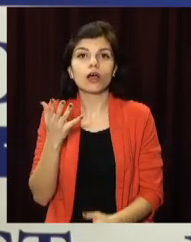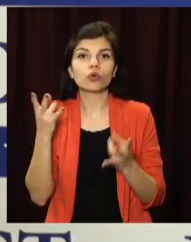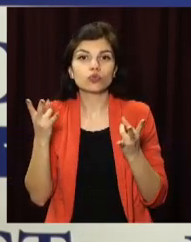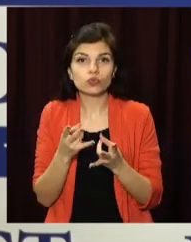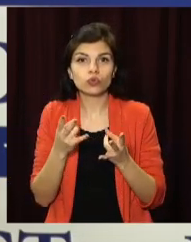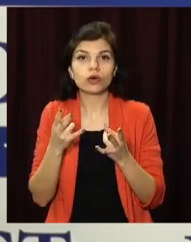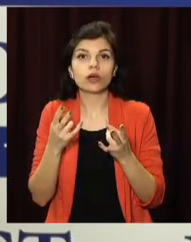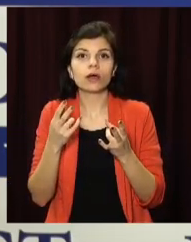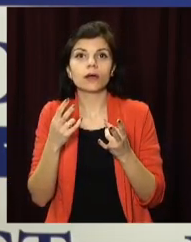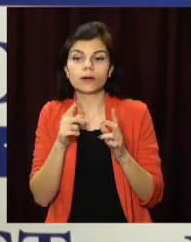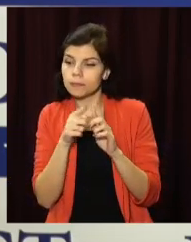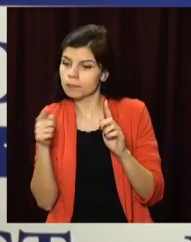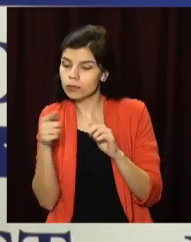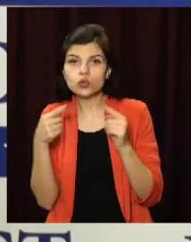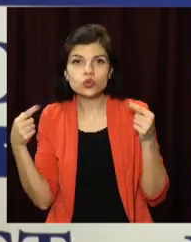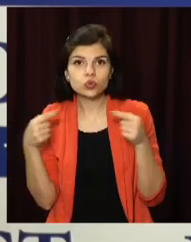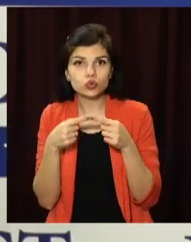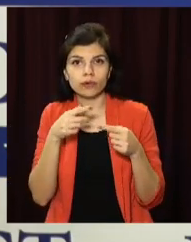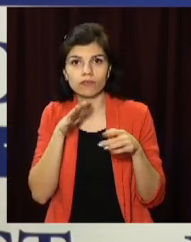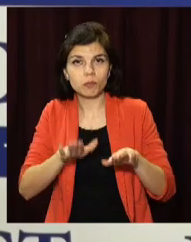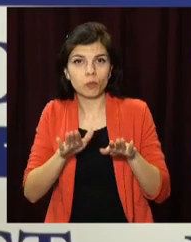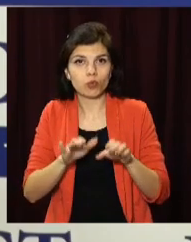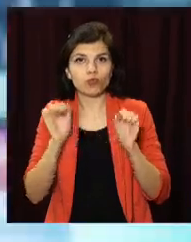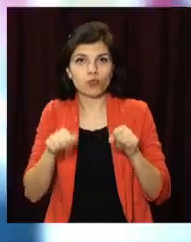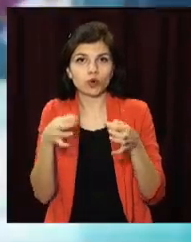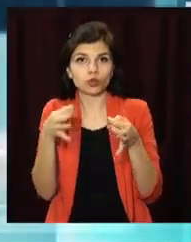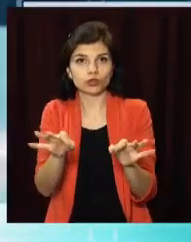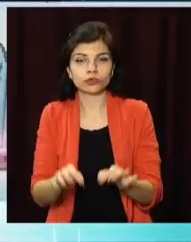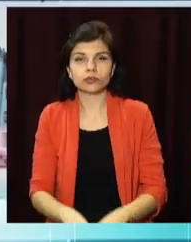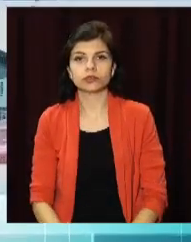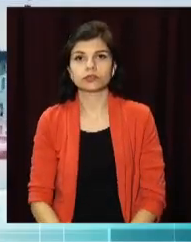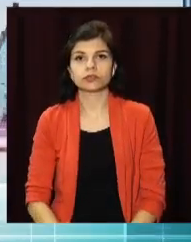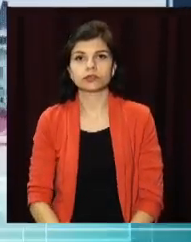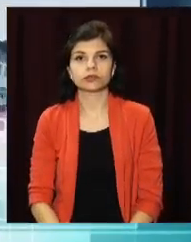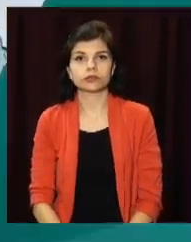саме розрахувати термін законного перебування.